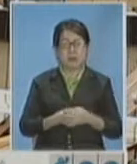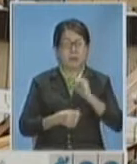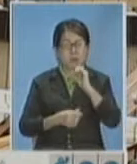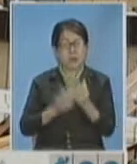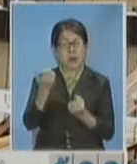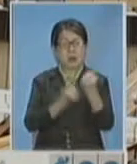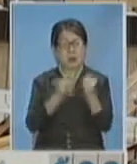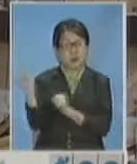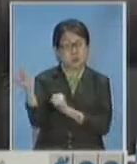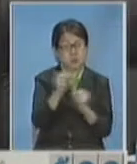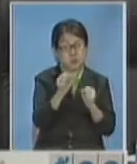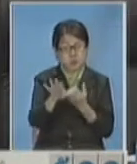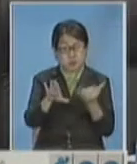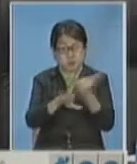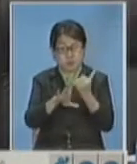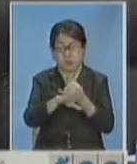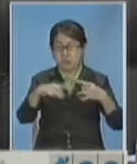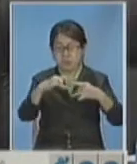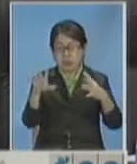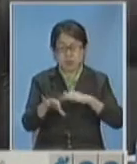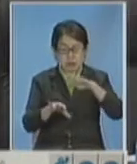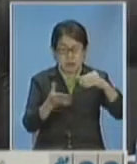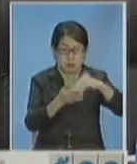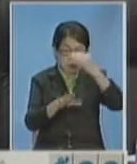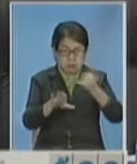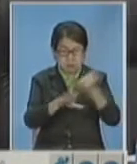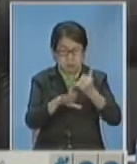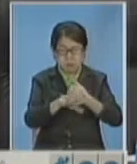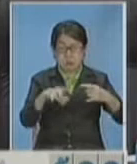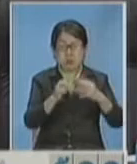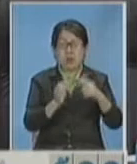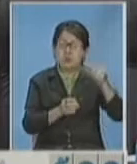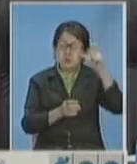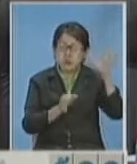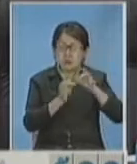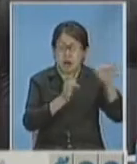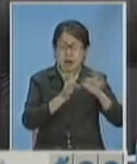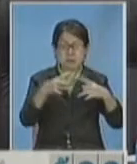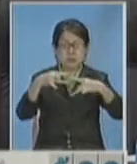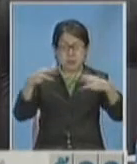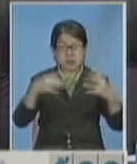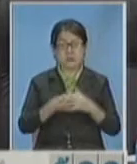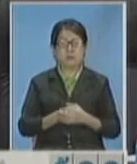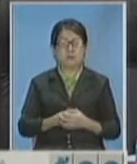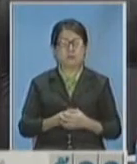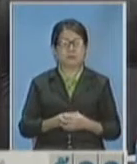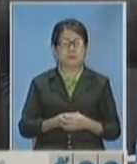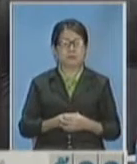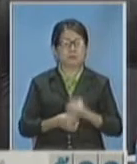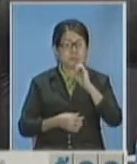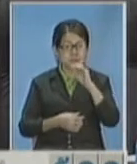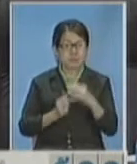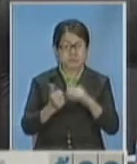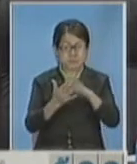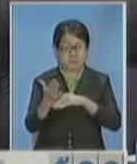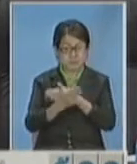ารถตู้นั้นไม่เหมาะสำหรับการรับส่งนักเรียนโดยเฉพาะในต่างจังหวัดในชนบทนะคะนอกจากนั้นแล้วก็ยังเห็นว่านโยบ